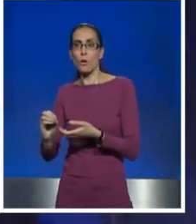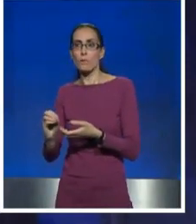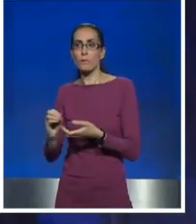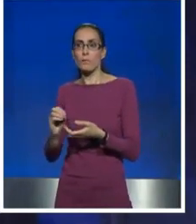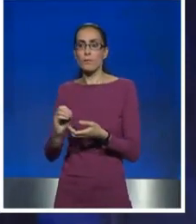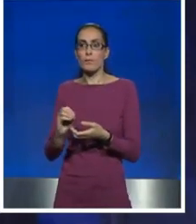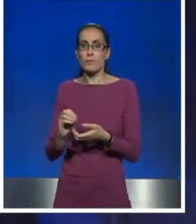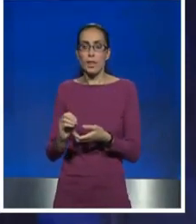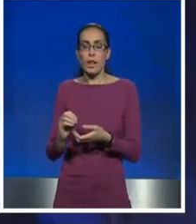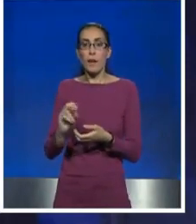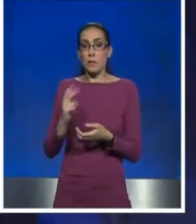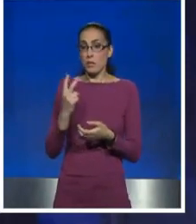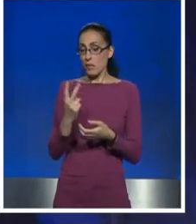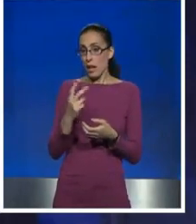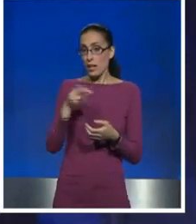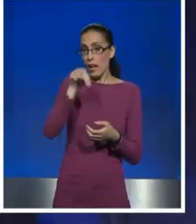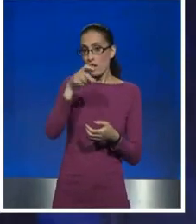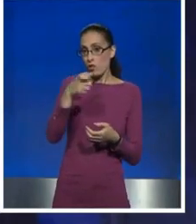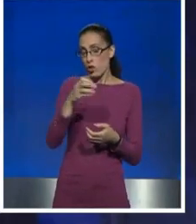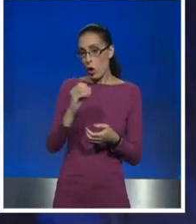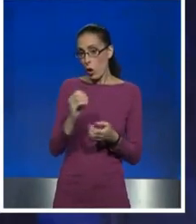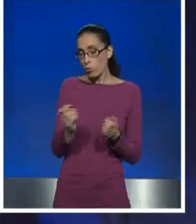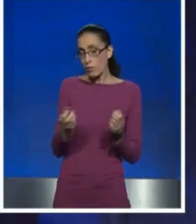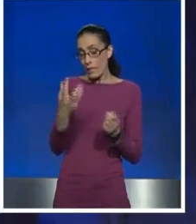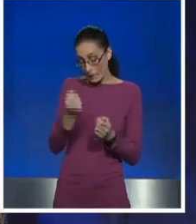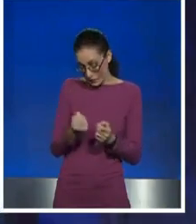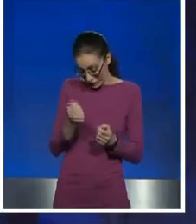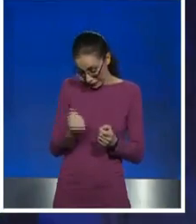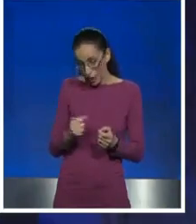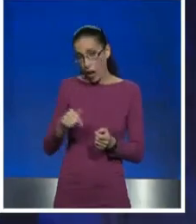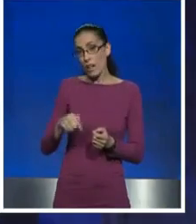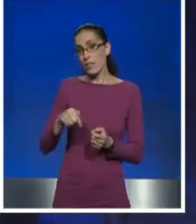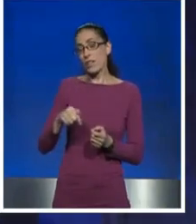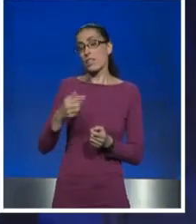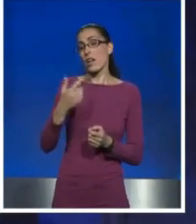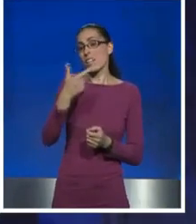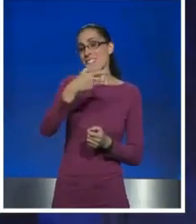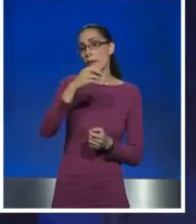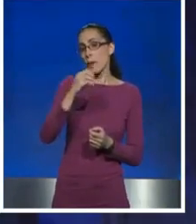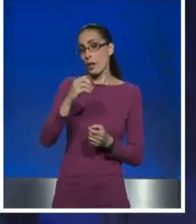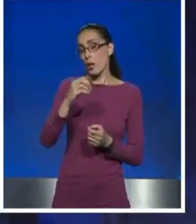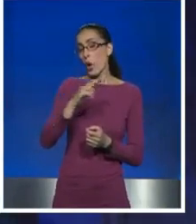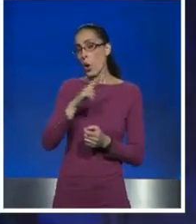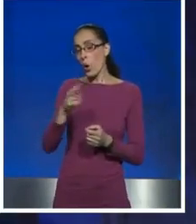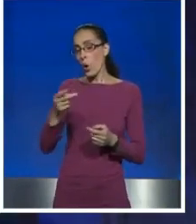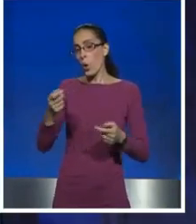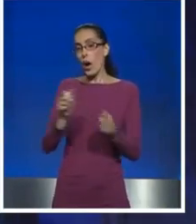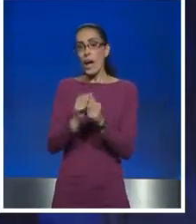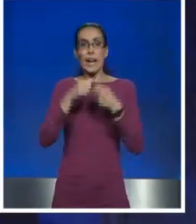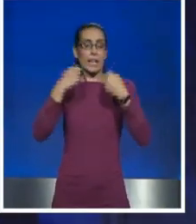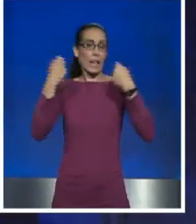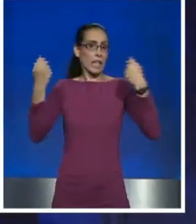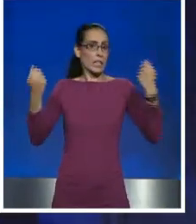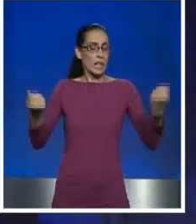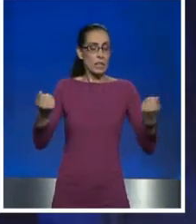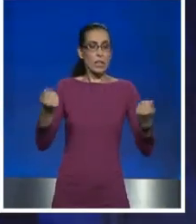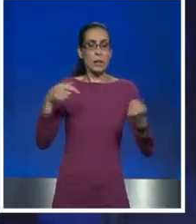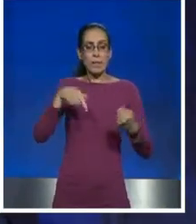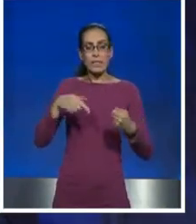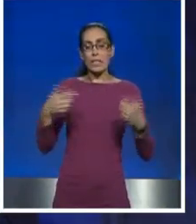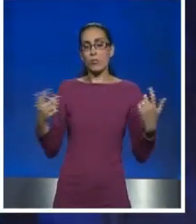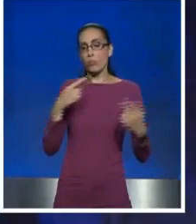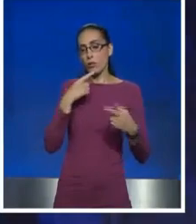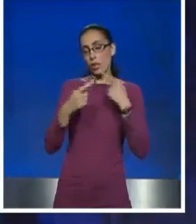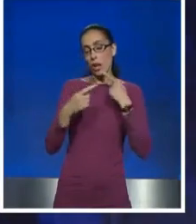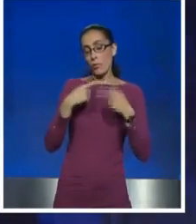għall-ajbierek ġew 70. Ok, u l-gazzetti li jieħdu l-flus tal-li jqogħdu jgħidulna fuq l-integrazzjoni sfurza